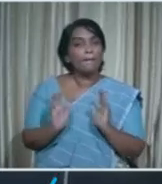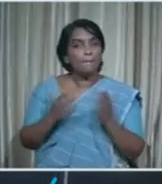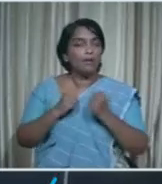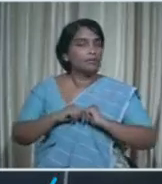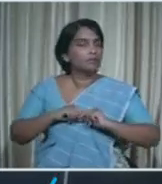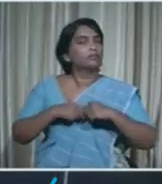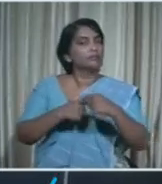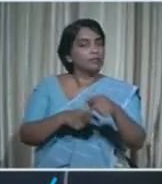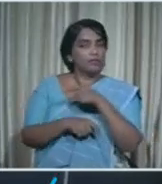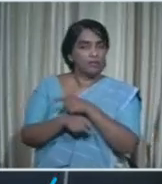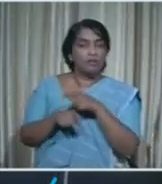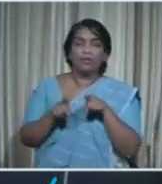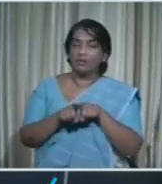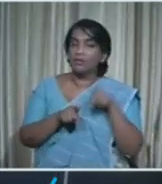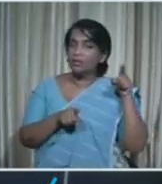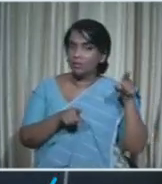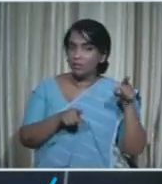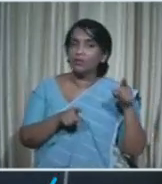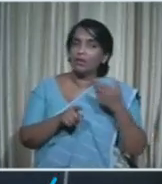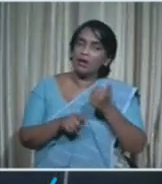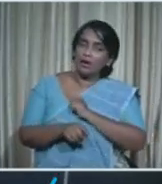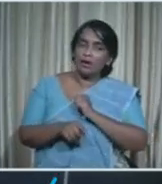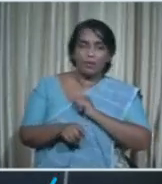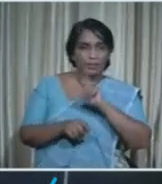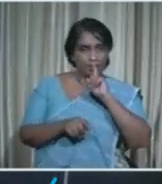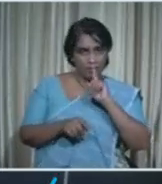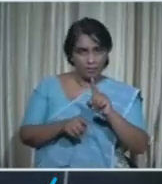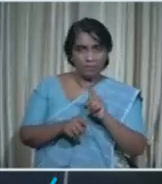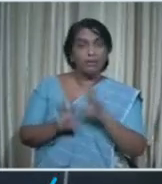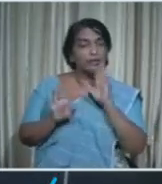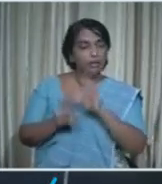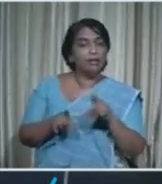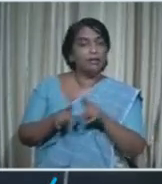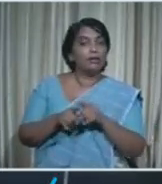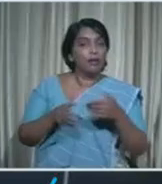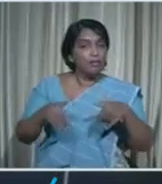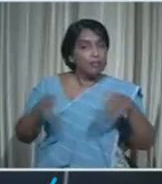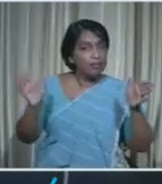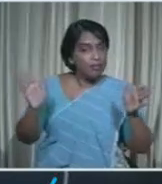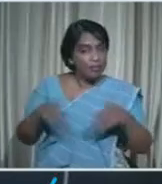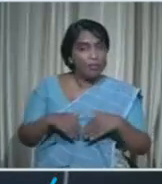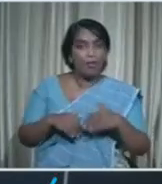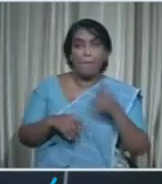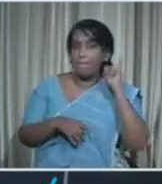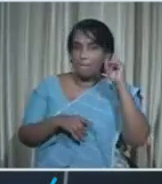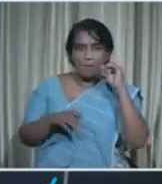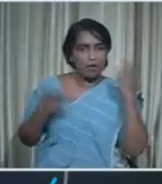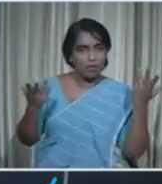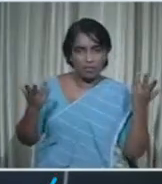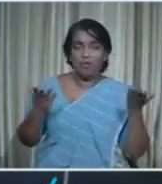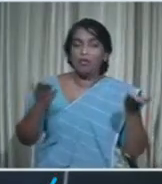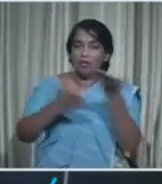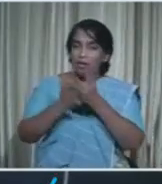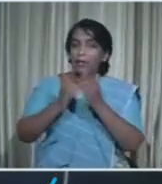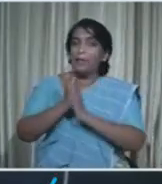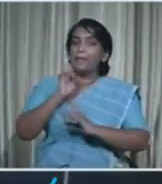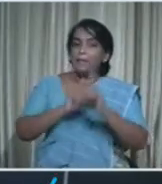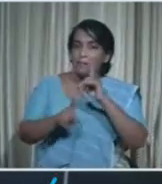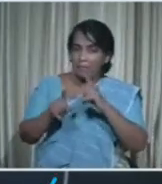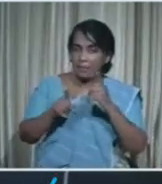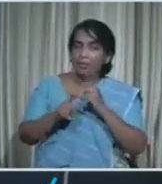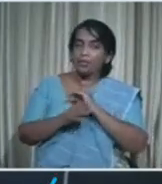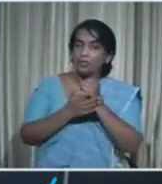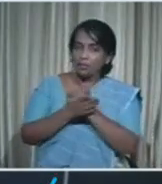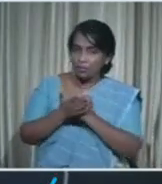යන්න එතුමාගේ තියෙන කැමැත්ත ප්‍රකාශ කෙරුවා. ඒ අනුව තවමත් පරක්කු නැහැ. අනිත් සියලුම අමාත්‍යංශ